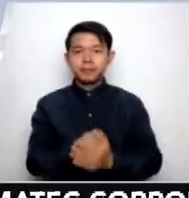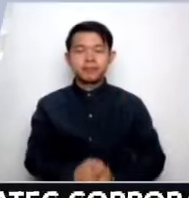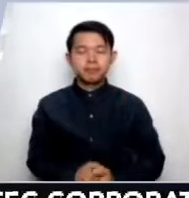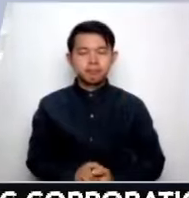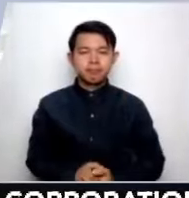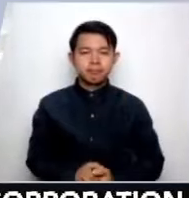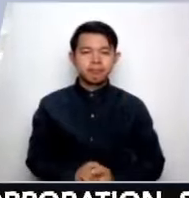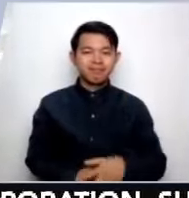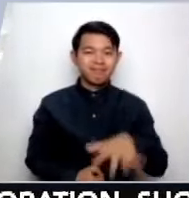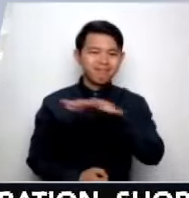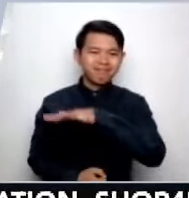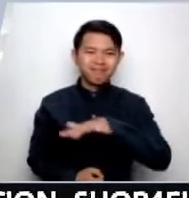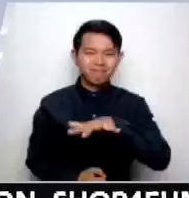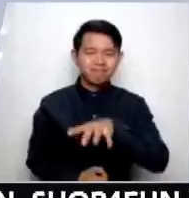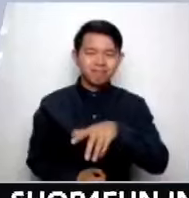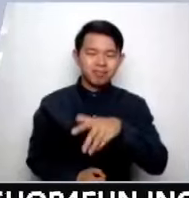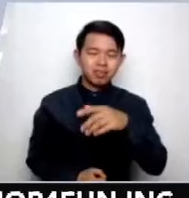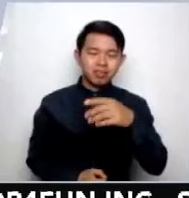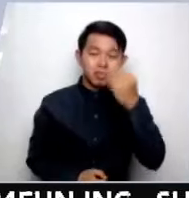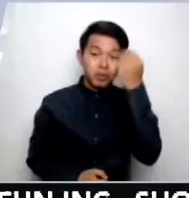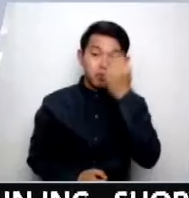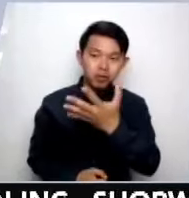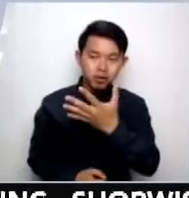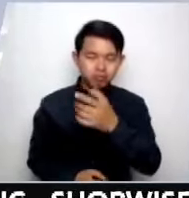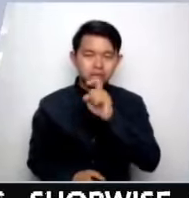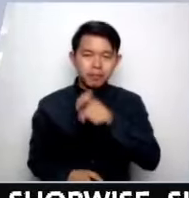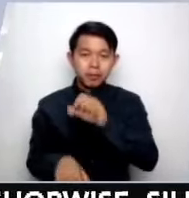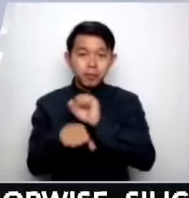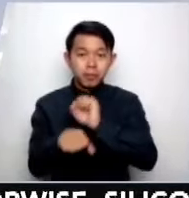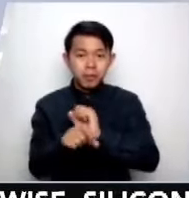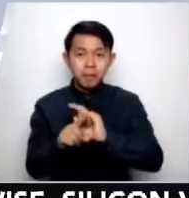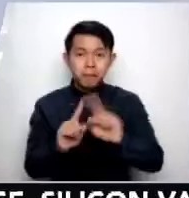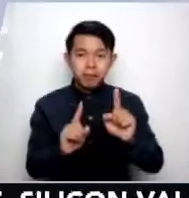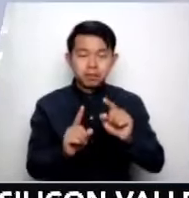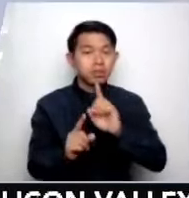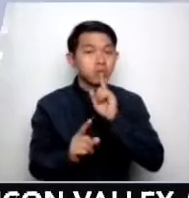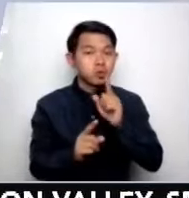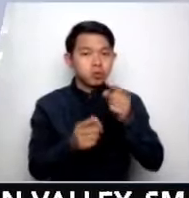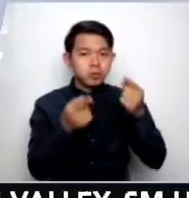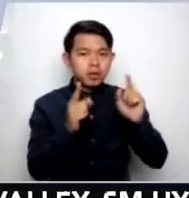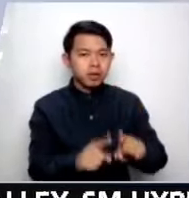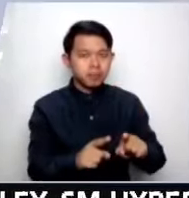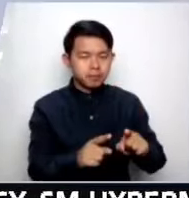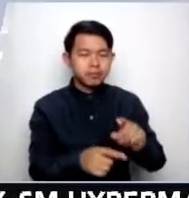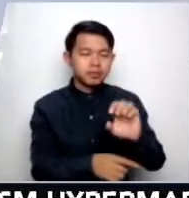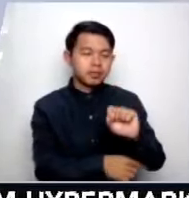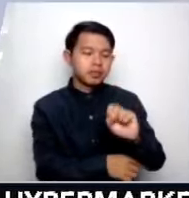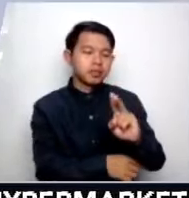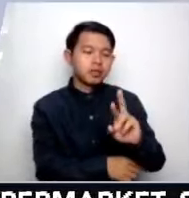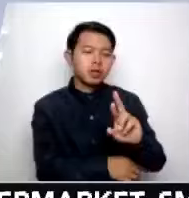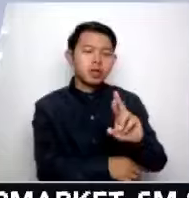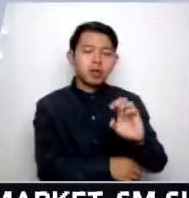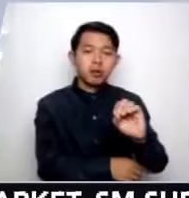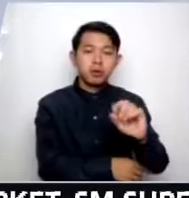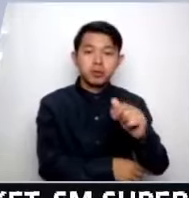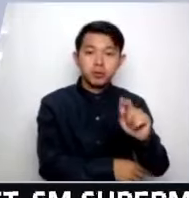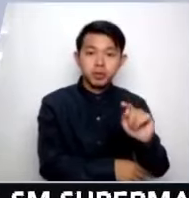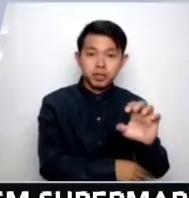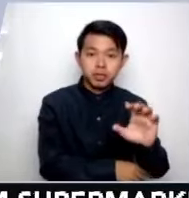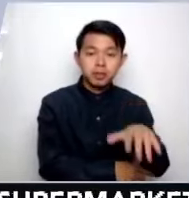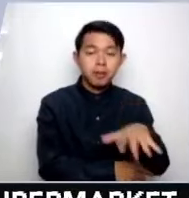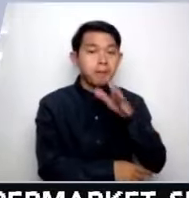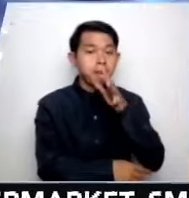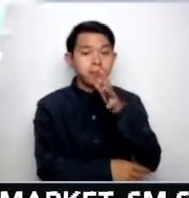gagawing surrogate mother ganito ang sinapit ng 20w pinay na sinagip ng mga autoridad sa Cambodia may report si